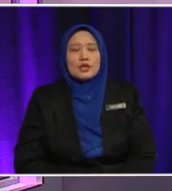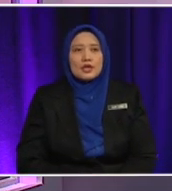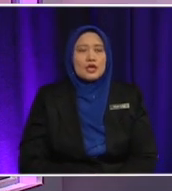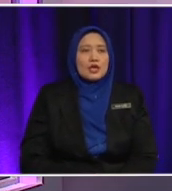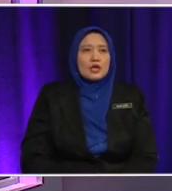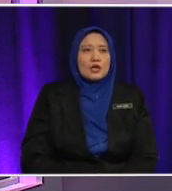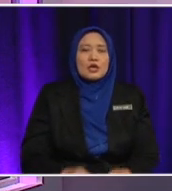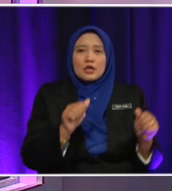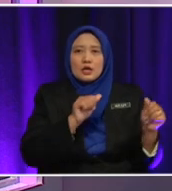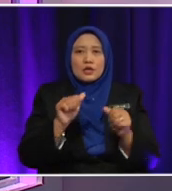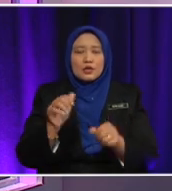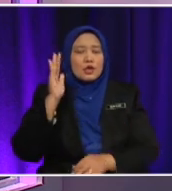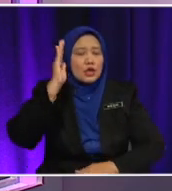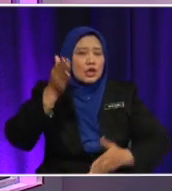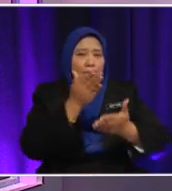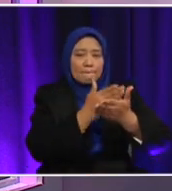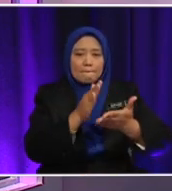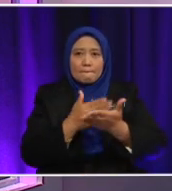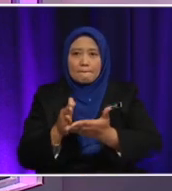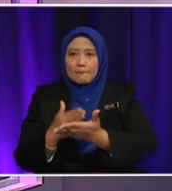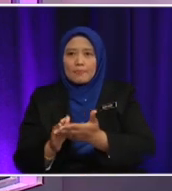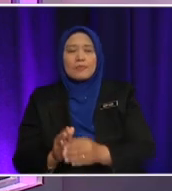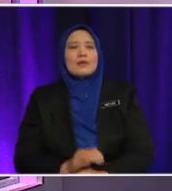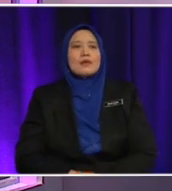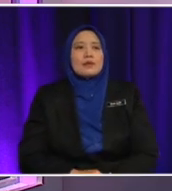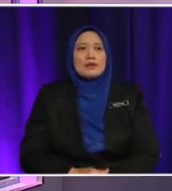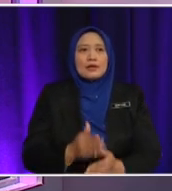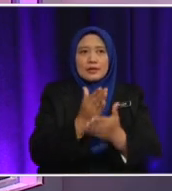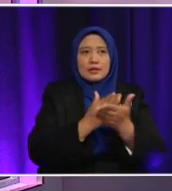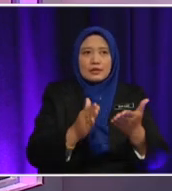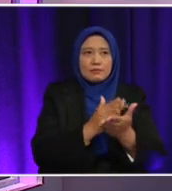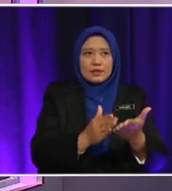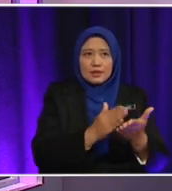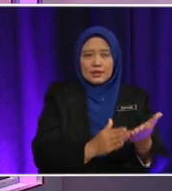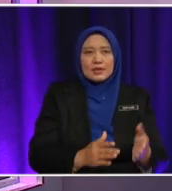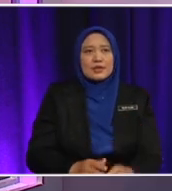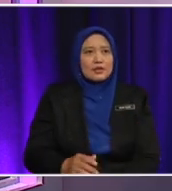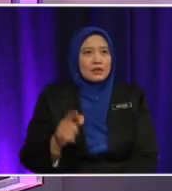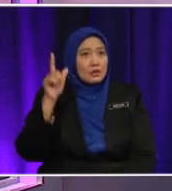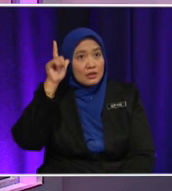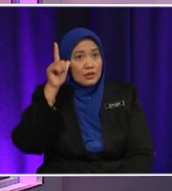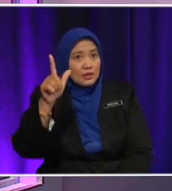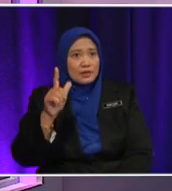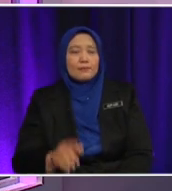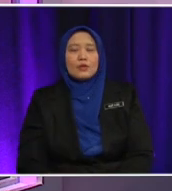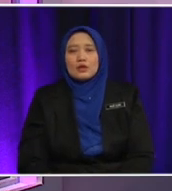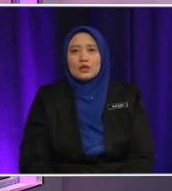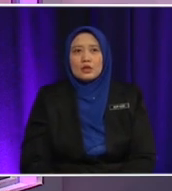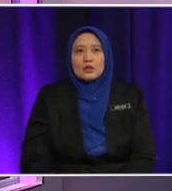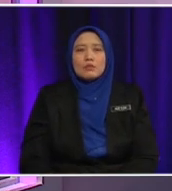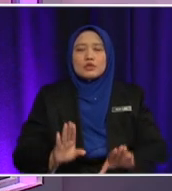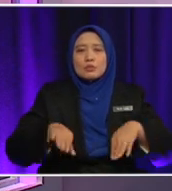dan juga I2 hukum arus sama-sama Apakah rumus yang ada secara